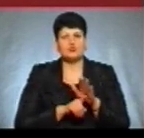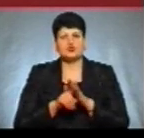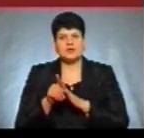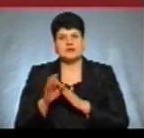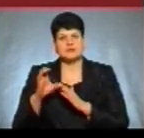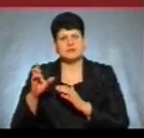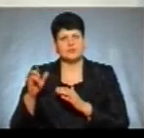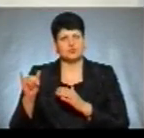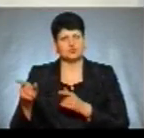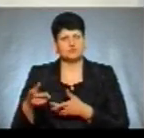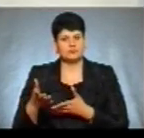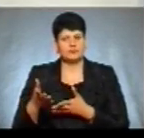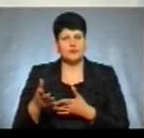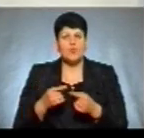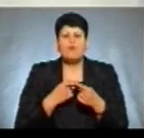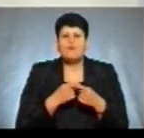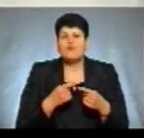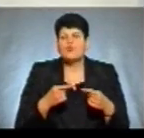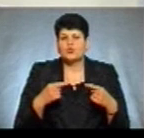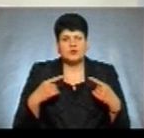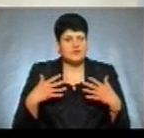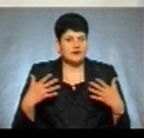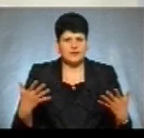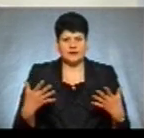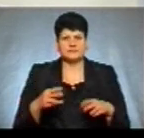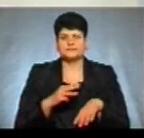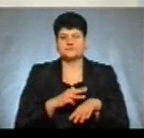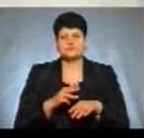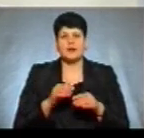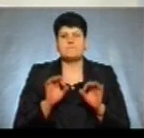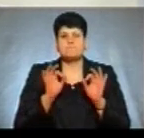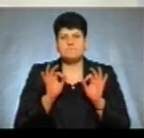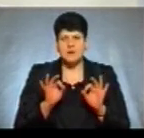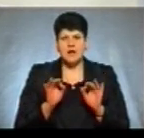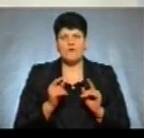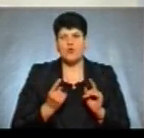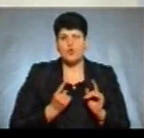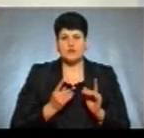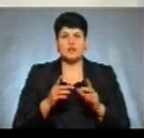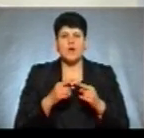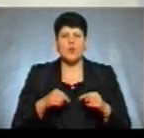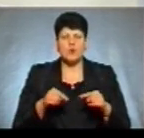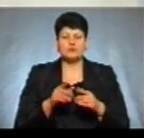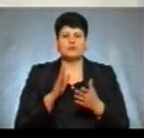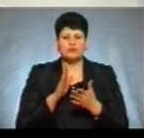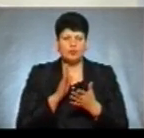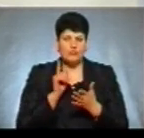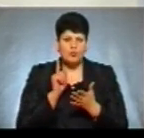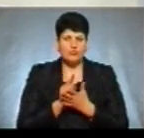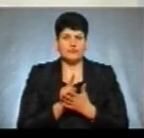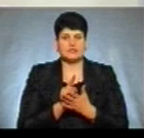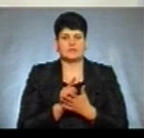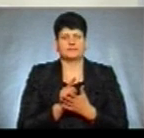безпеки України. Будь-який правоохоронний орган держави має право і зобов'язаний реагувати на порушення виборчого